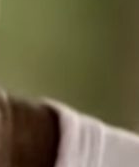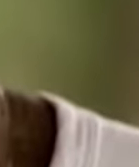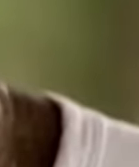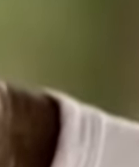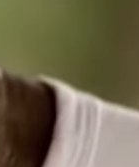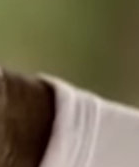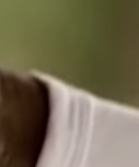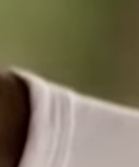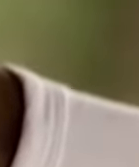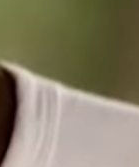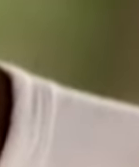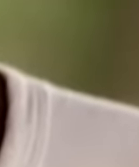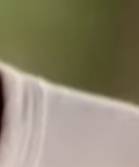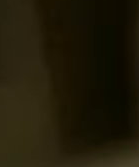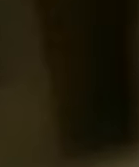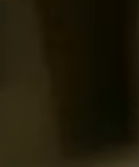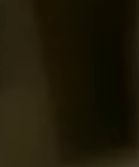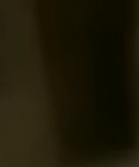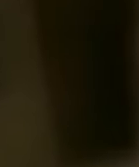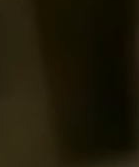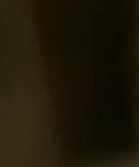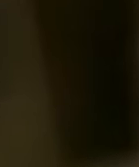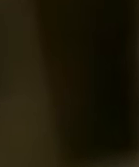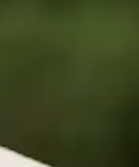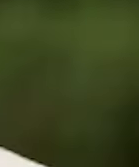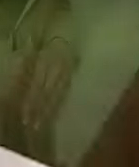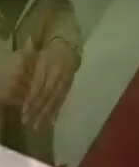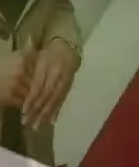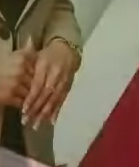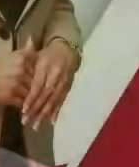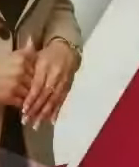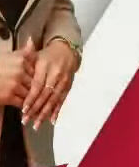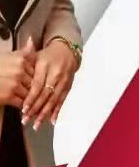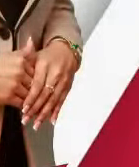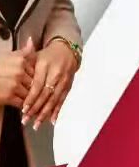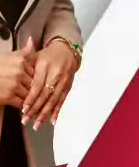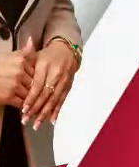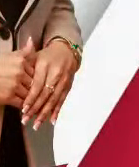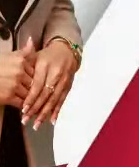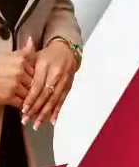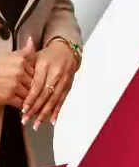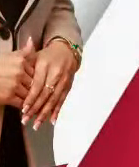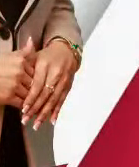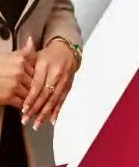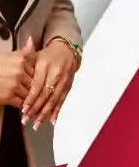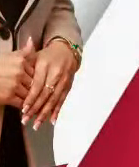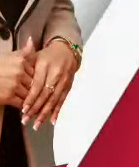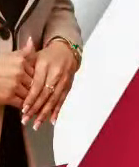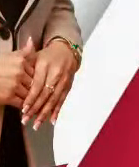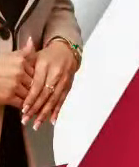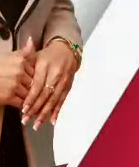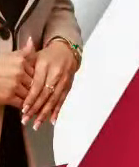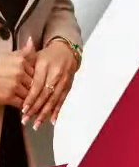අපේ රටෙත් මෙල්වා QST කම්බි හදනවනේ. සත්‍ය අතින් ඉස්තරම්.